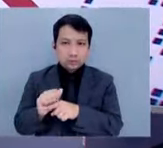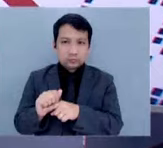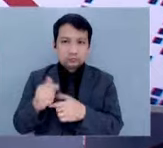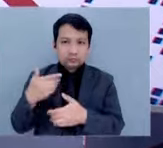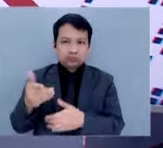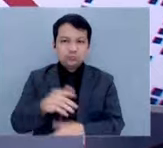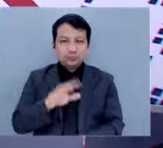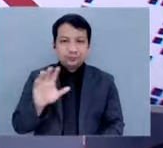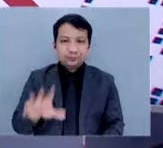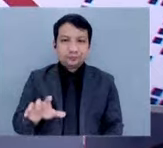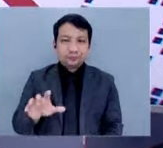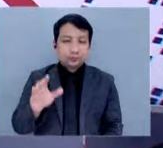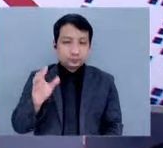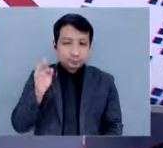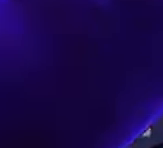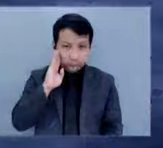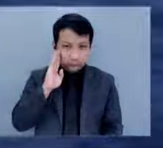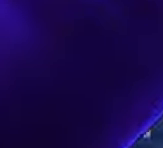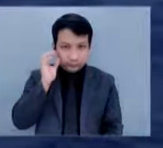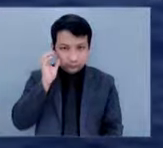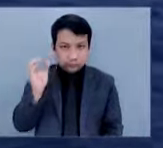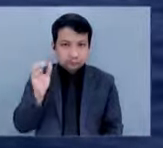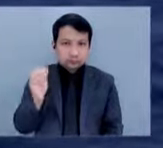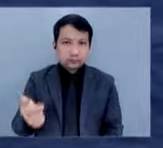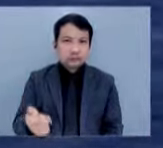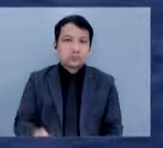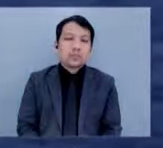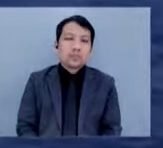balitang yan, si Brian Castillo.